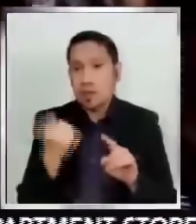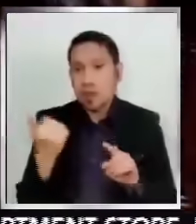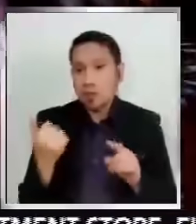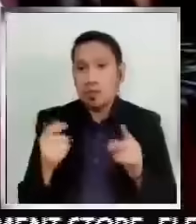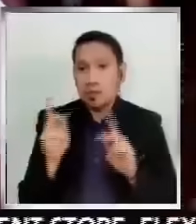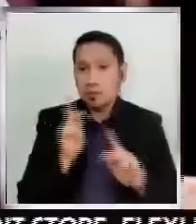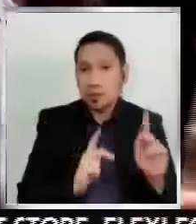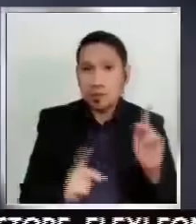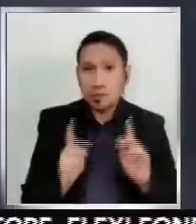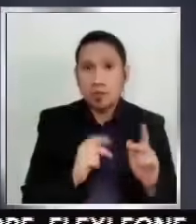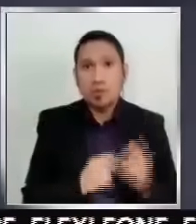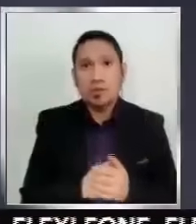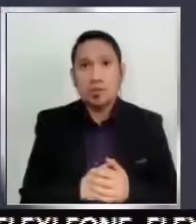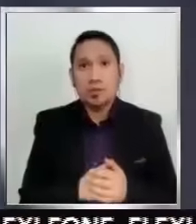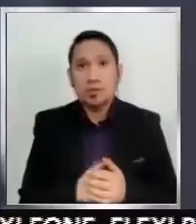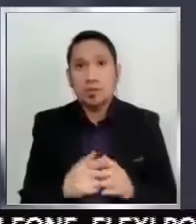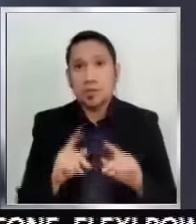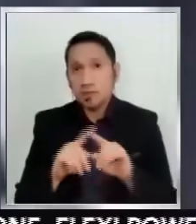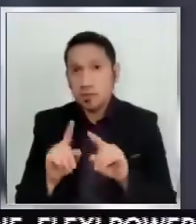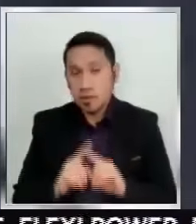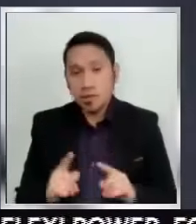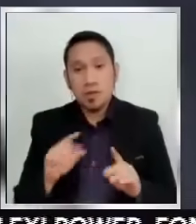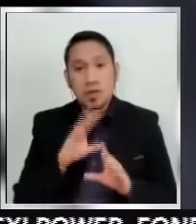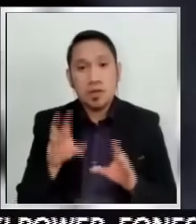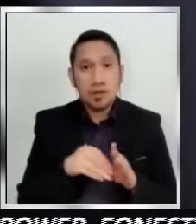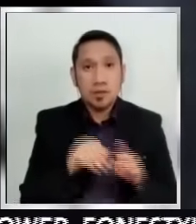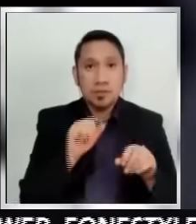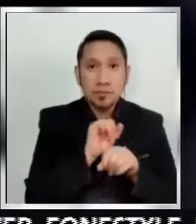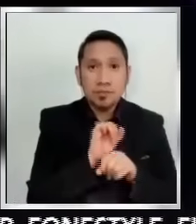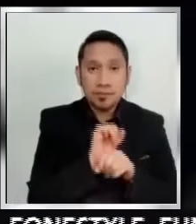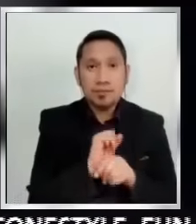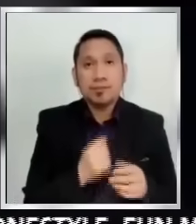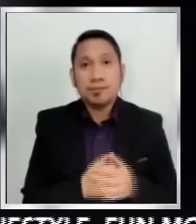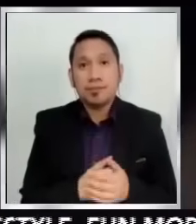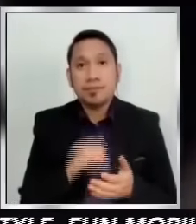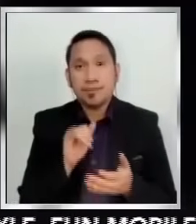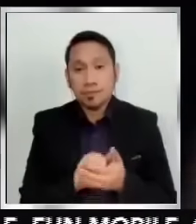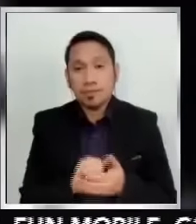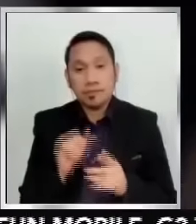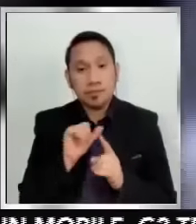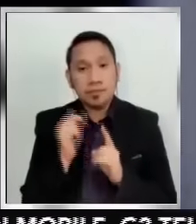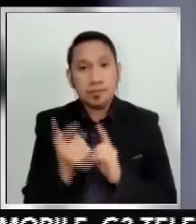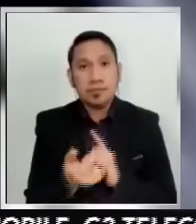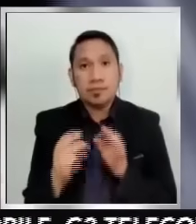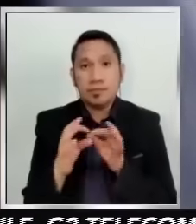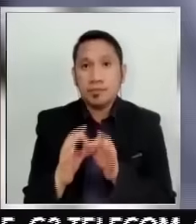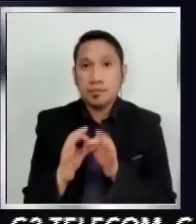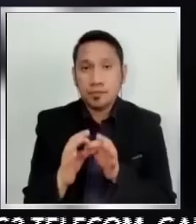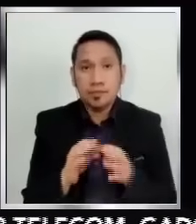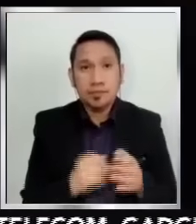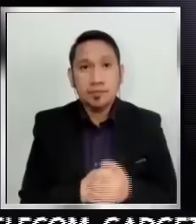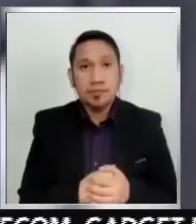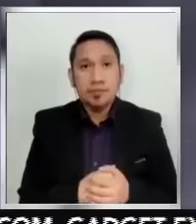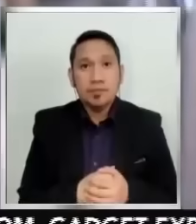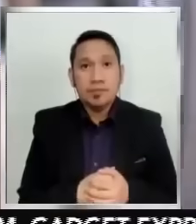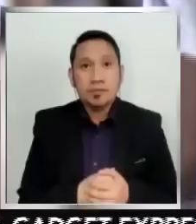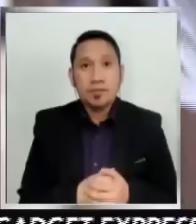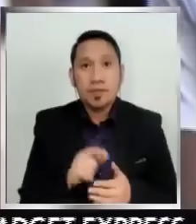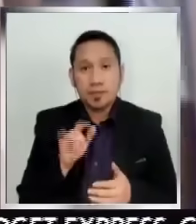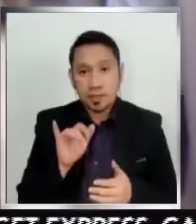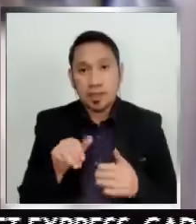family members, diba? Kasama sa trabaho. Because this social connectedness with others is also a form of support para sa